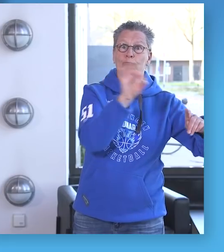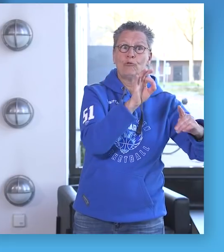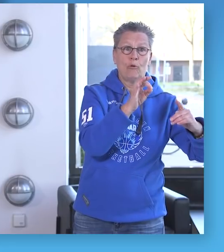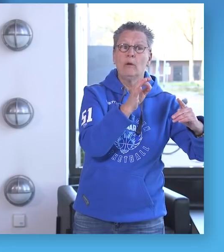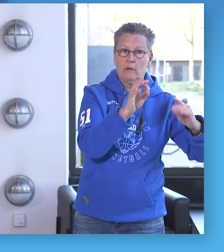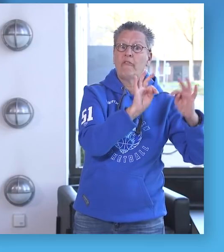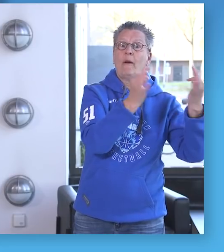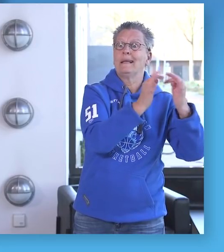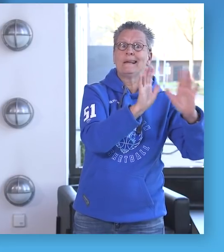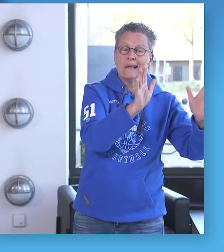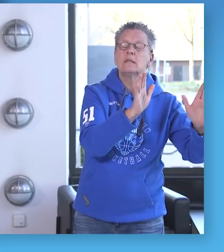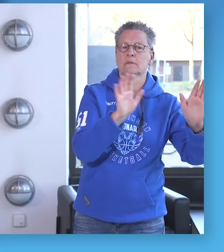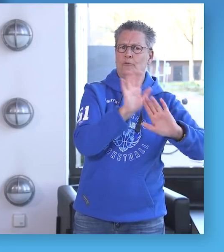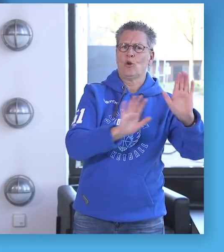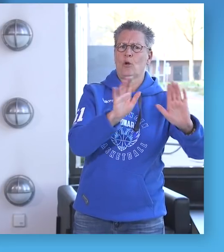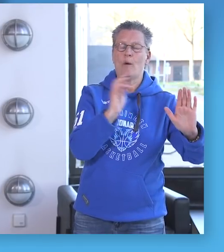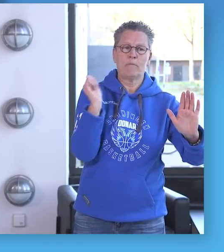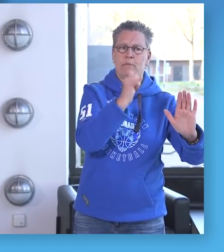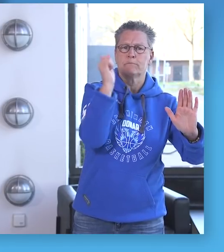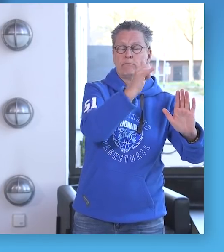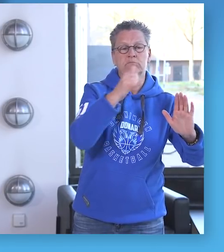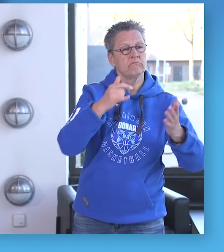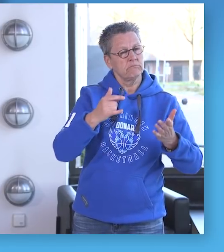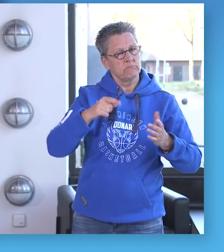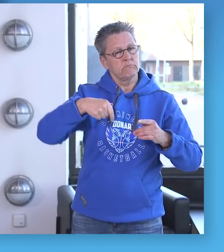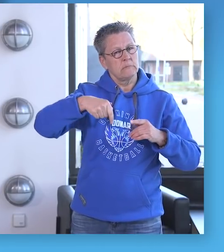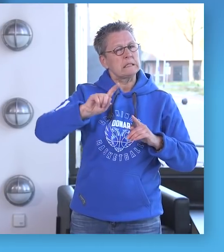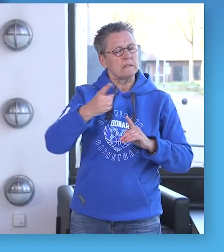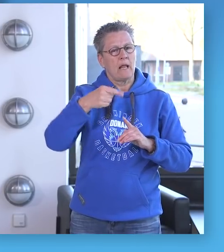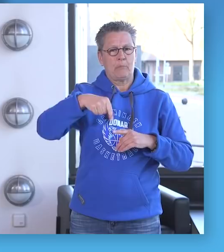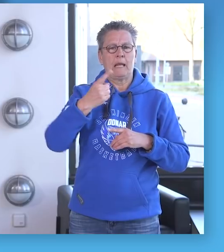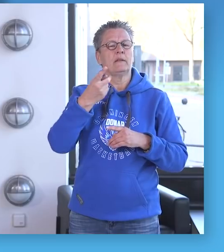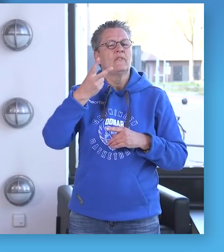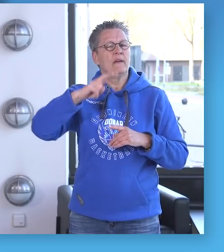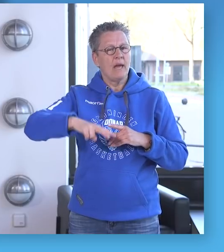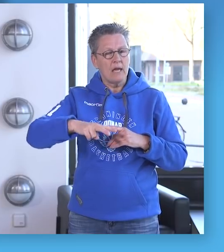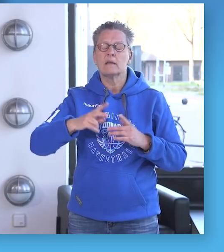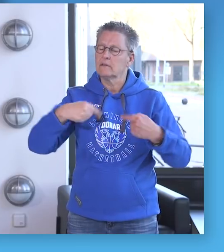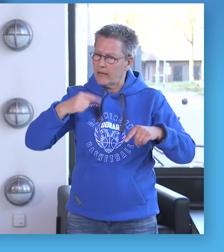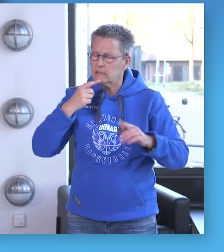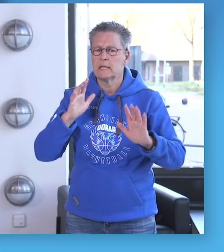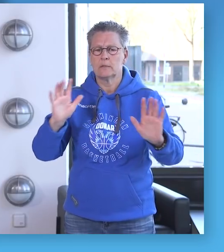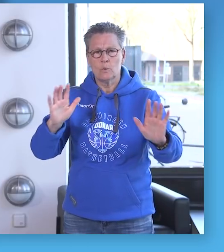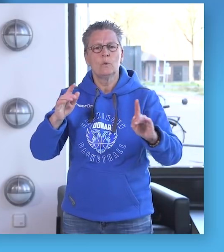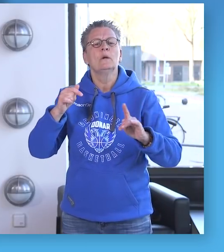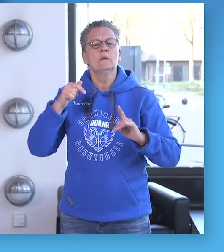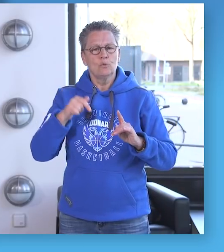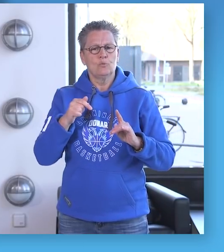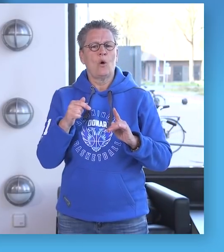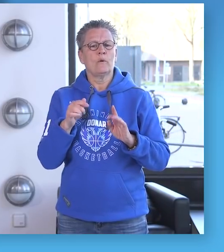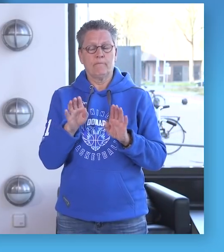Amerika. Dat als het ware als heel snel binnen 1 à 2 weken wij hebben moeten zeggen van hey, we nu als het ware deze soort